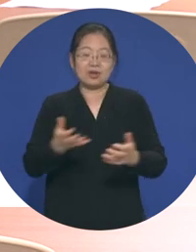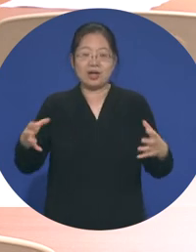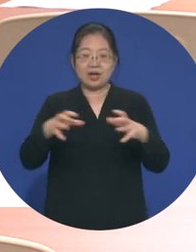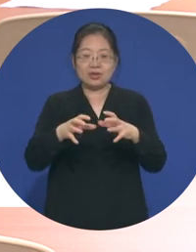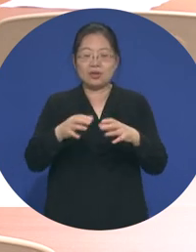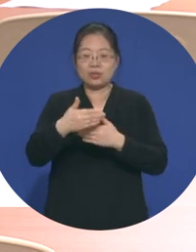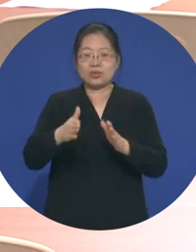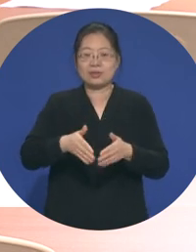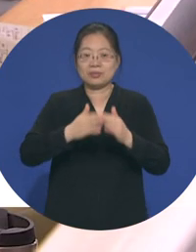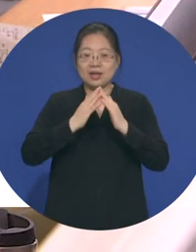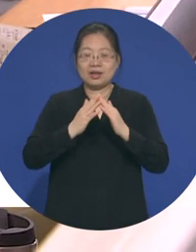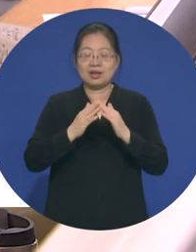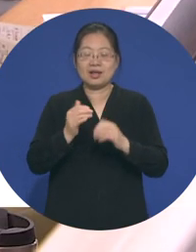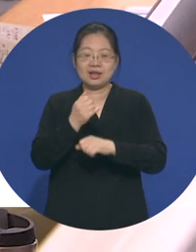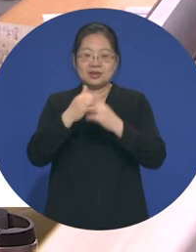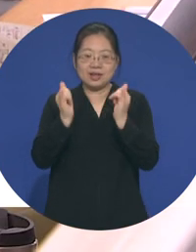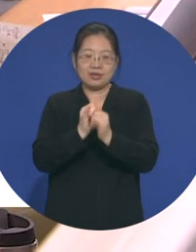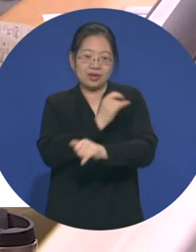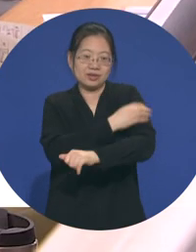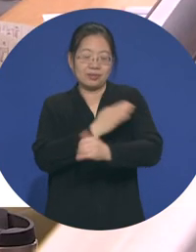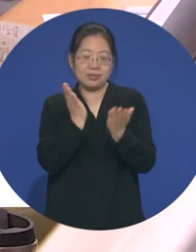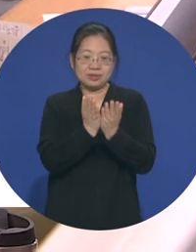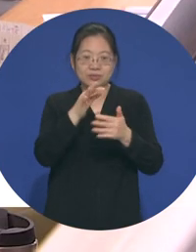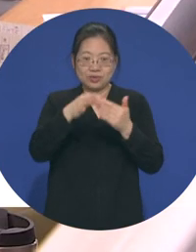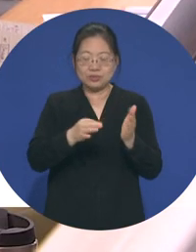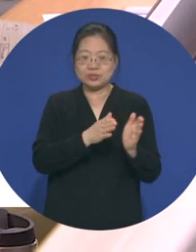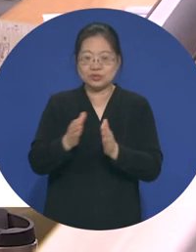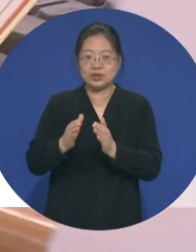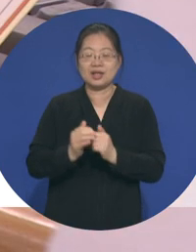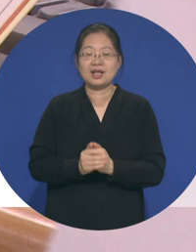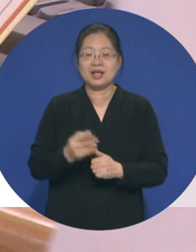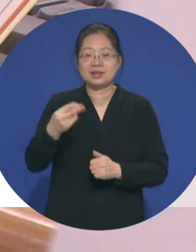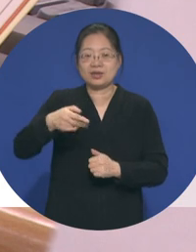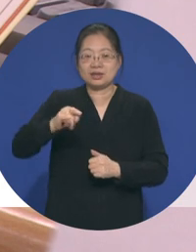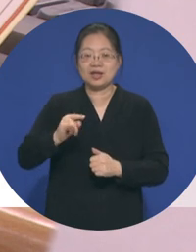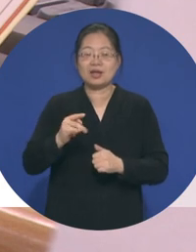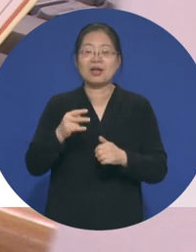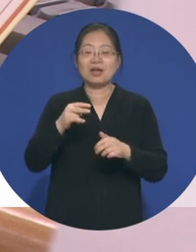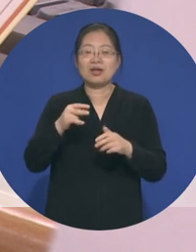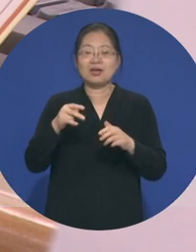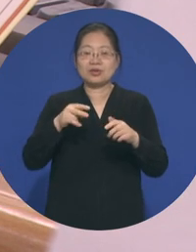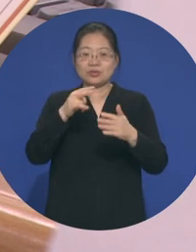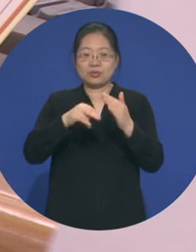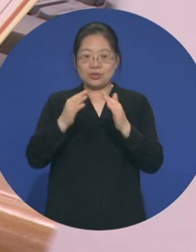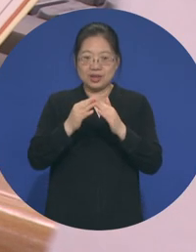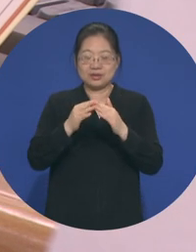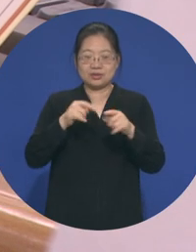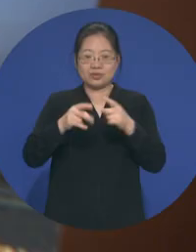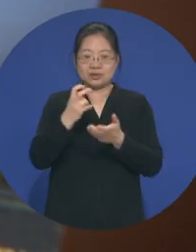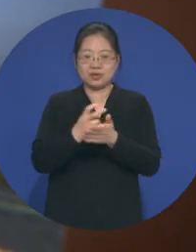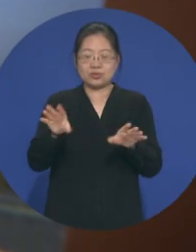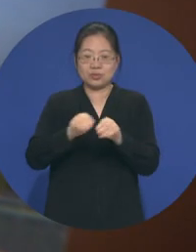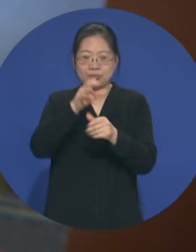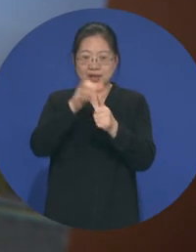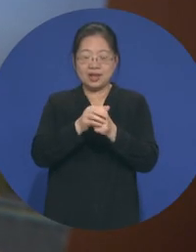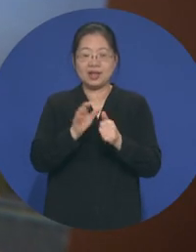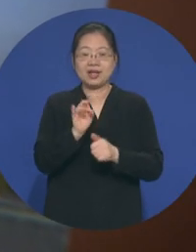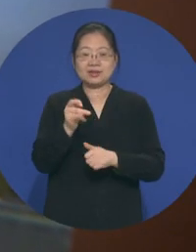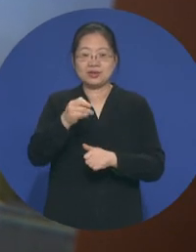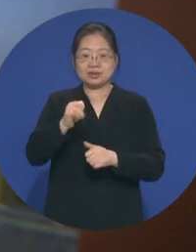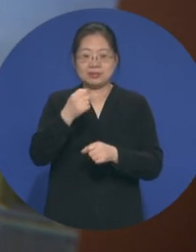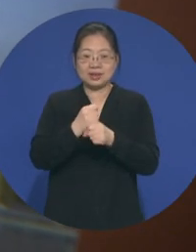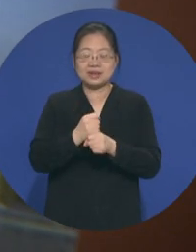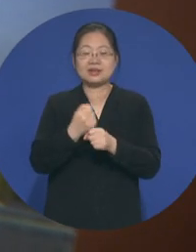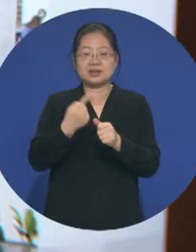연출하고 계층별 맞춤형 프로그램을 마련 돈의 2역의 도서관 정책을 총괄합니다 또 에너지를 생산하는